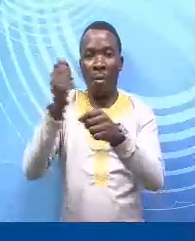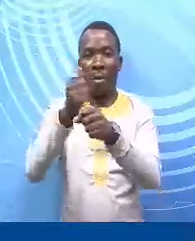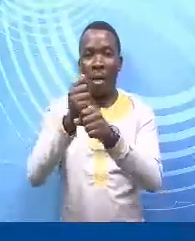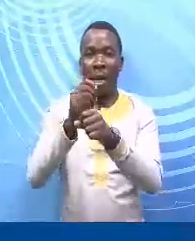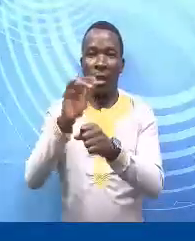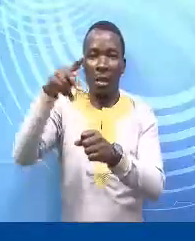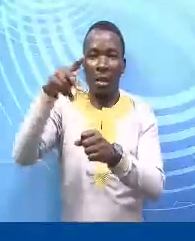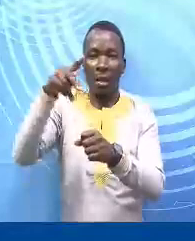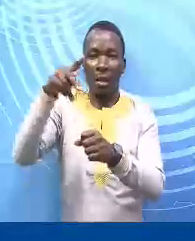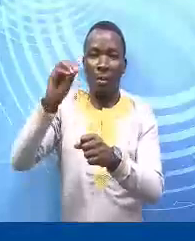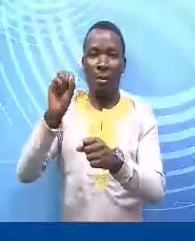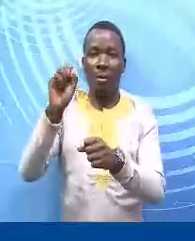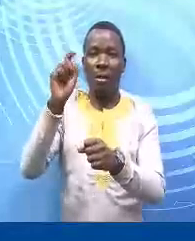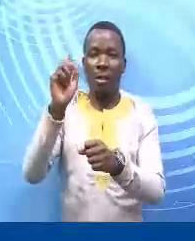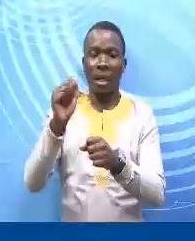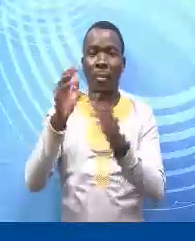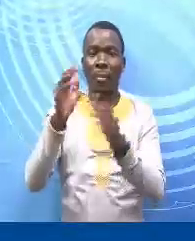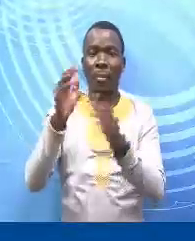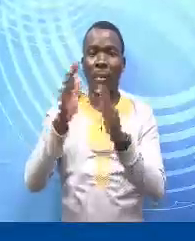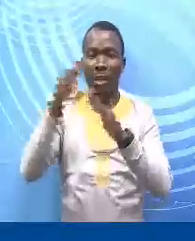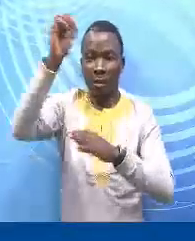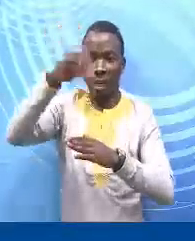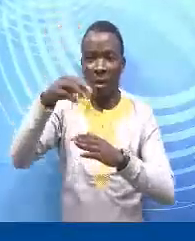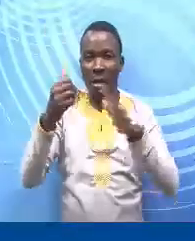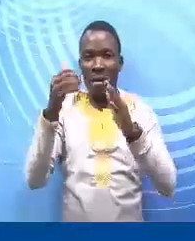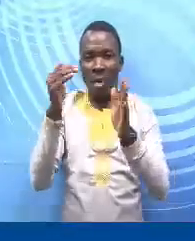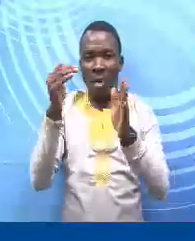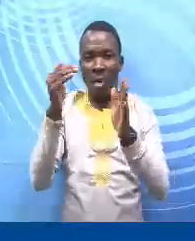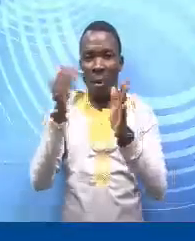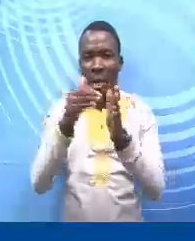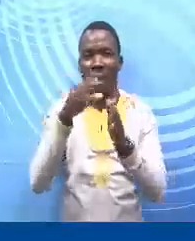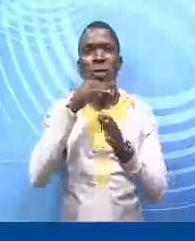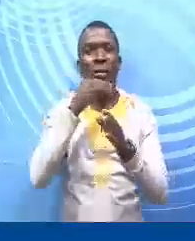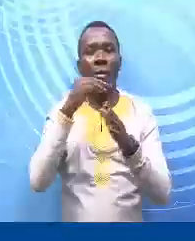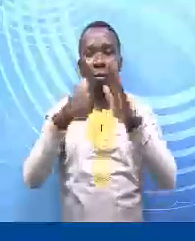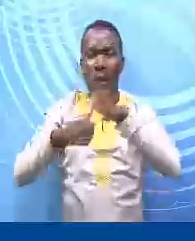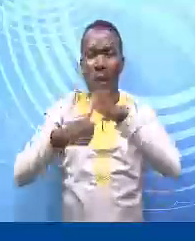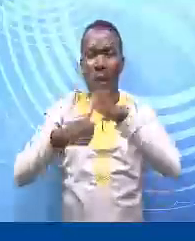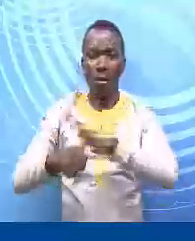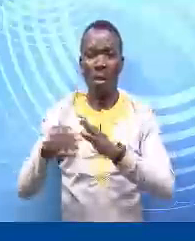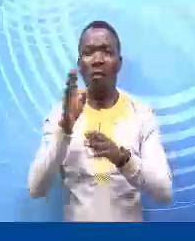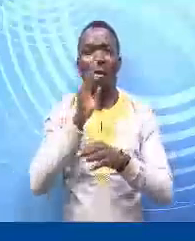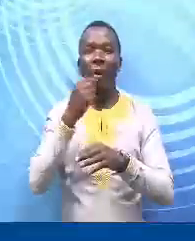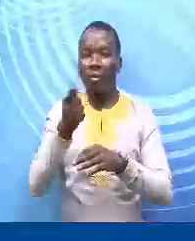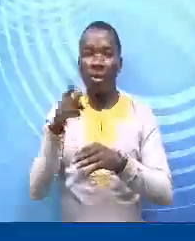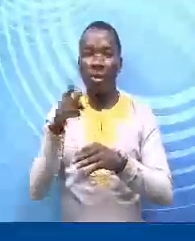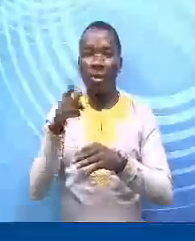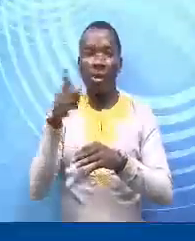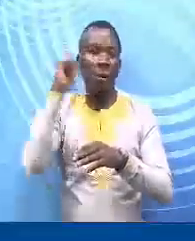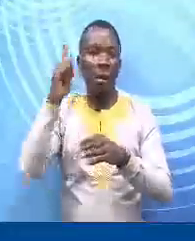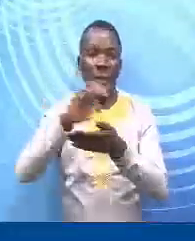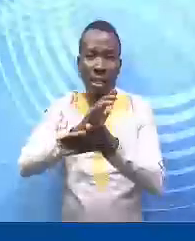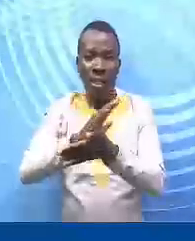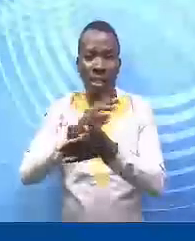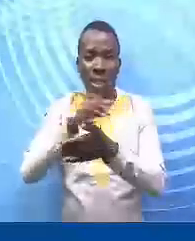iposta mu mujyi wa Kigali babangamiye n'umugabo bahotera yitwaje ko ngo hari maneko, mu gihe muri Gatsata umuturage yatabaza ngo kubwo guhozwa